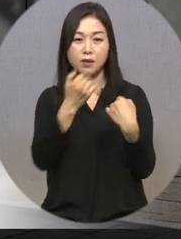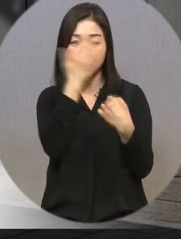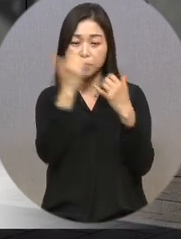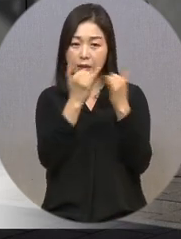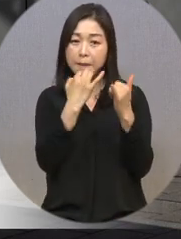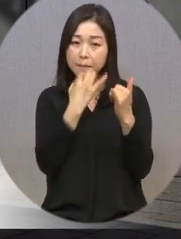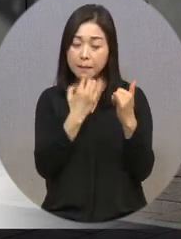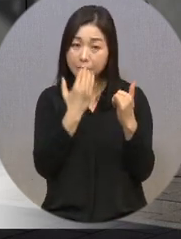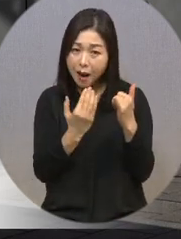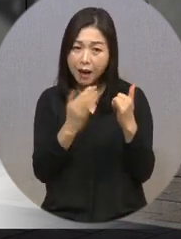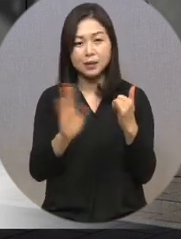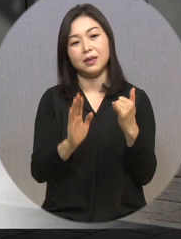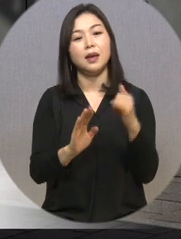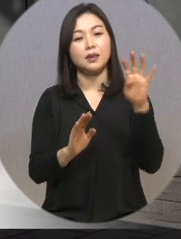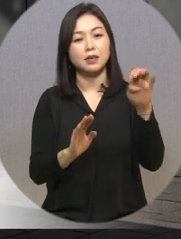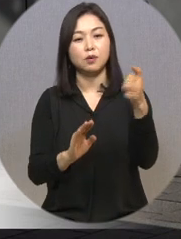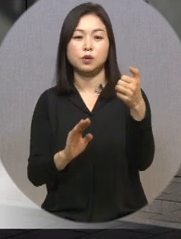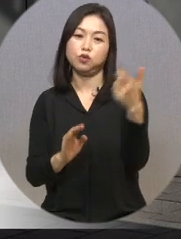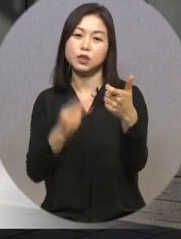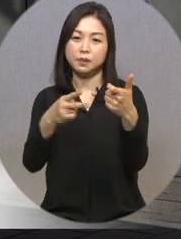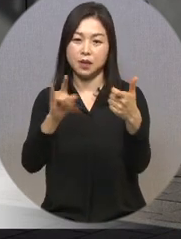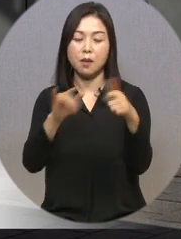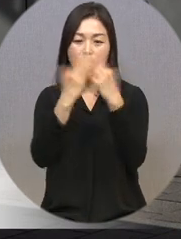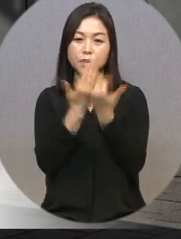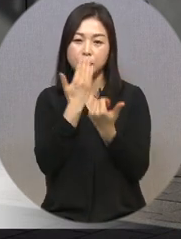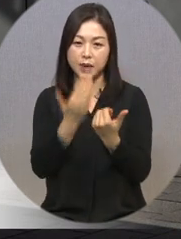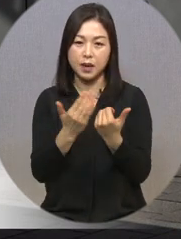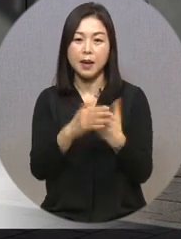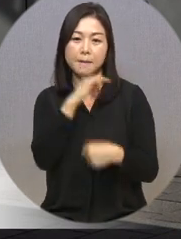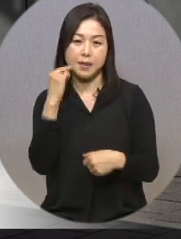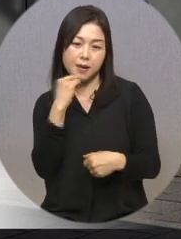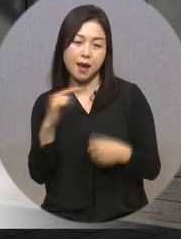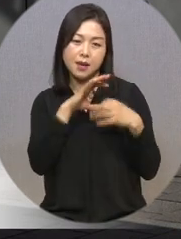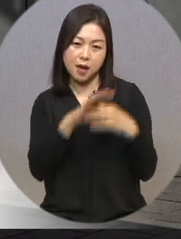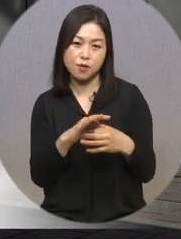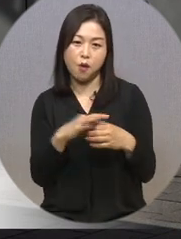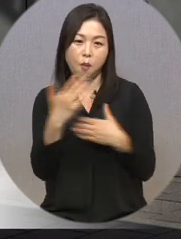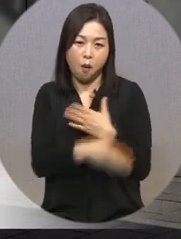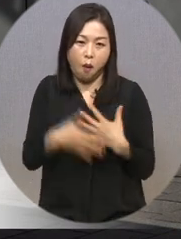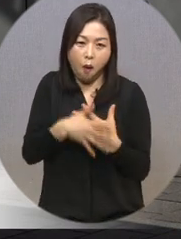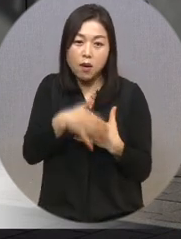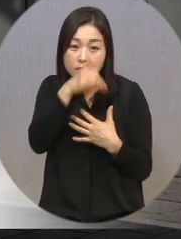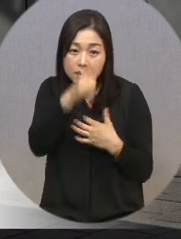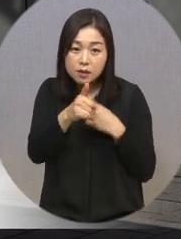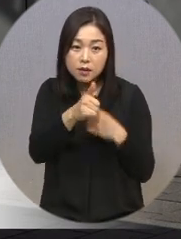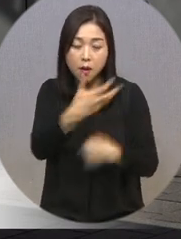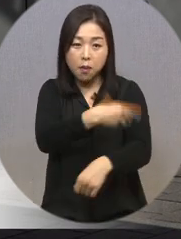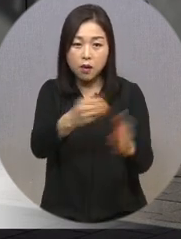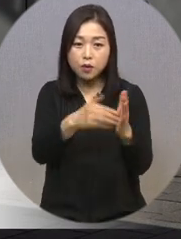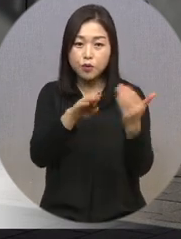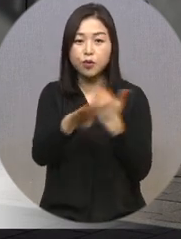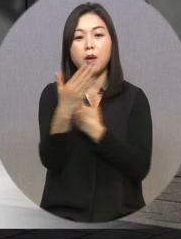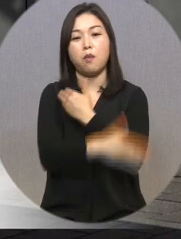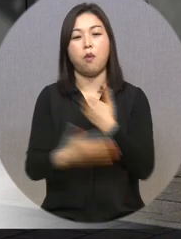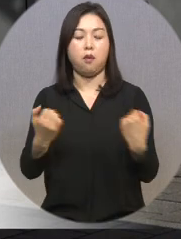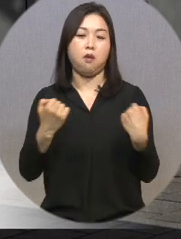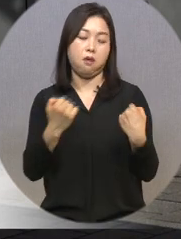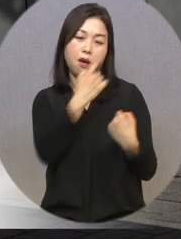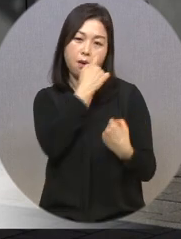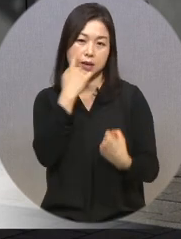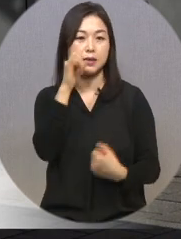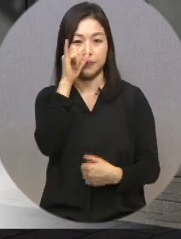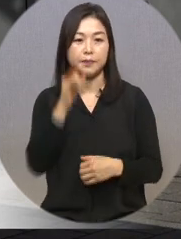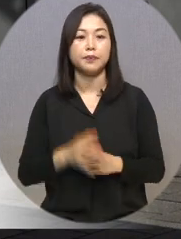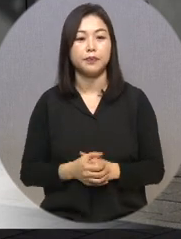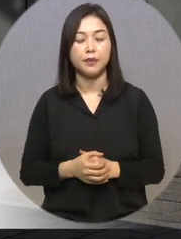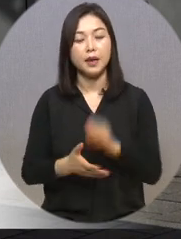있습니다. 피는 계속 생성되기 때문에 헌혈을 하시게 되면 몸이 더 건강하다고 입증됐습니다. 우리 시민